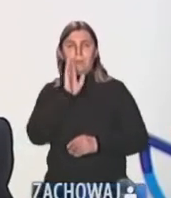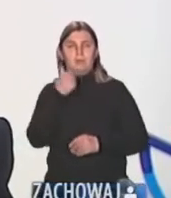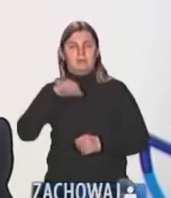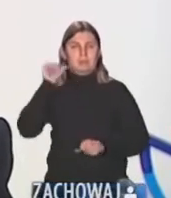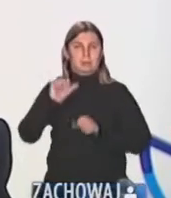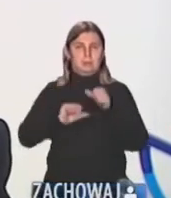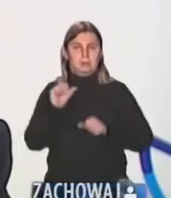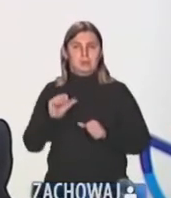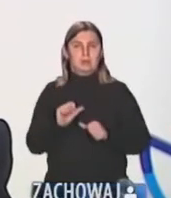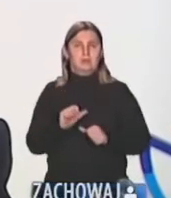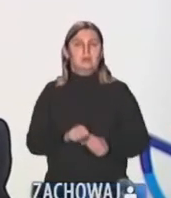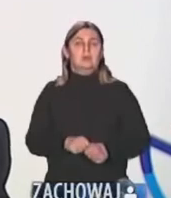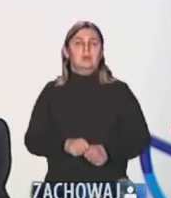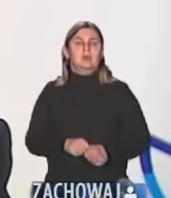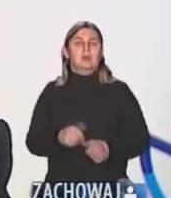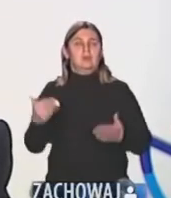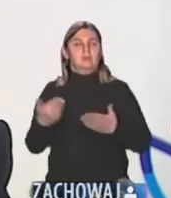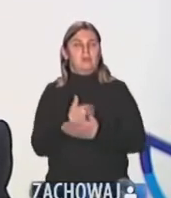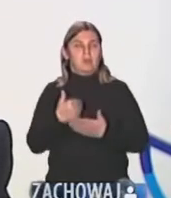roku ubiegłym. Natomiast